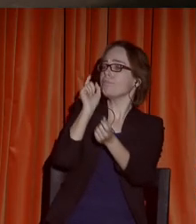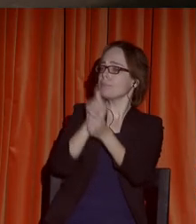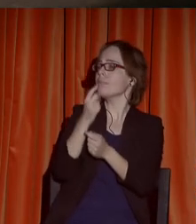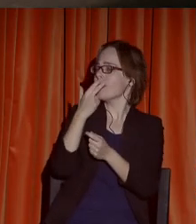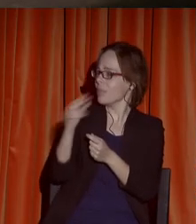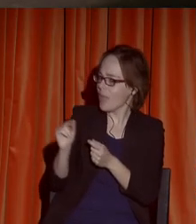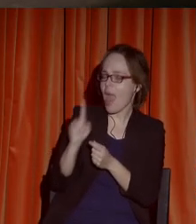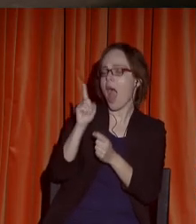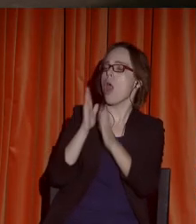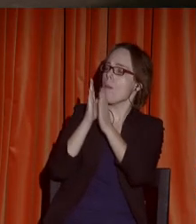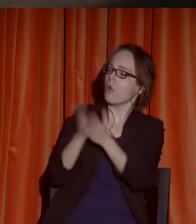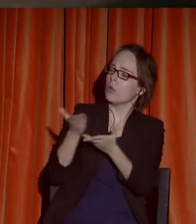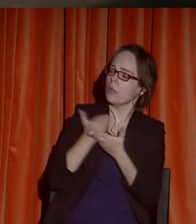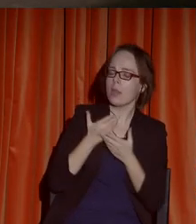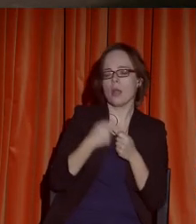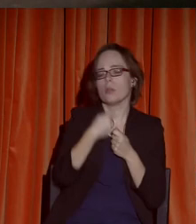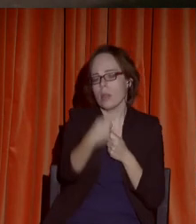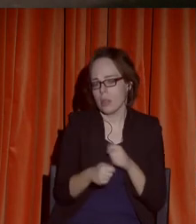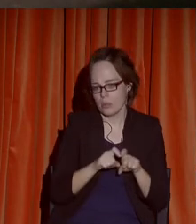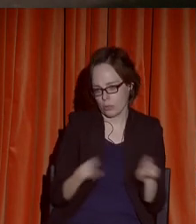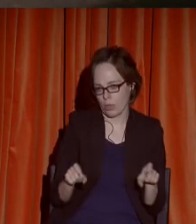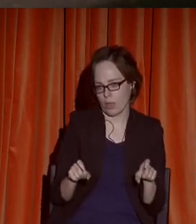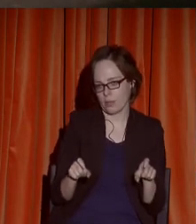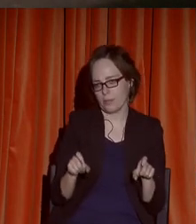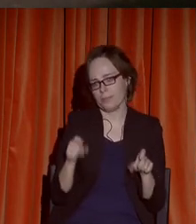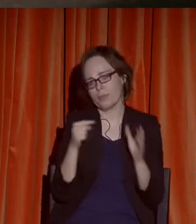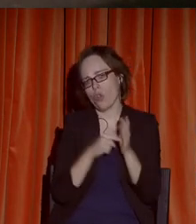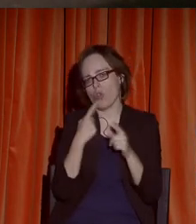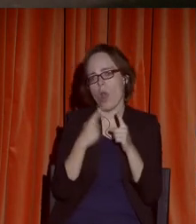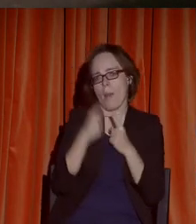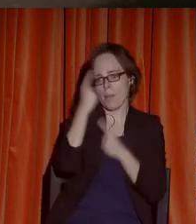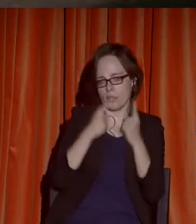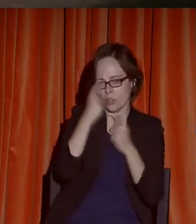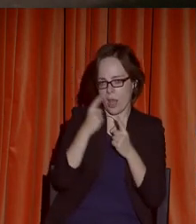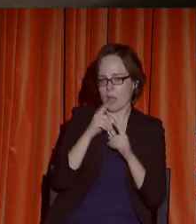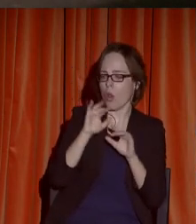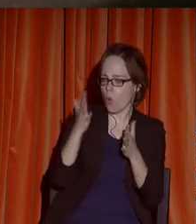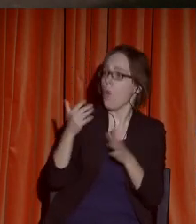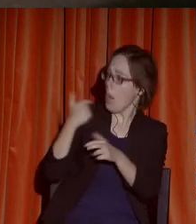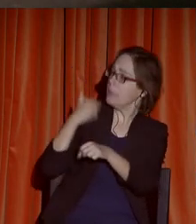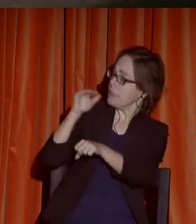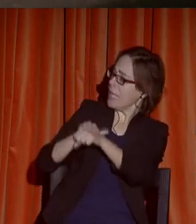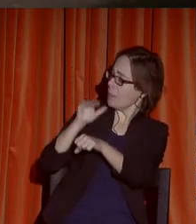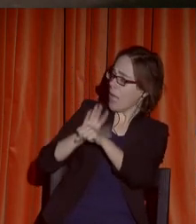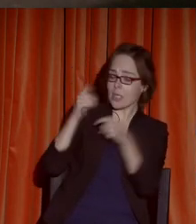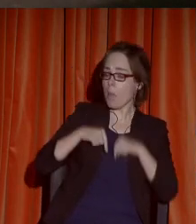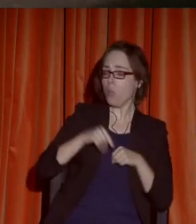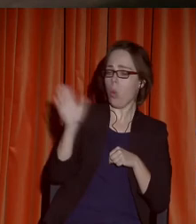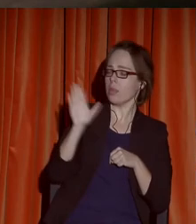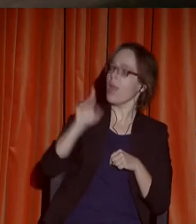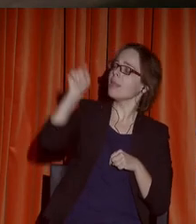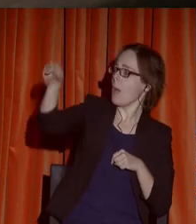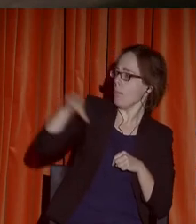ale poprosiła o dodatkowy czas, to jest trochę takie myślenie: jesteśmy za, ale nie u nas. I ja rozumiem,